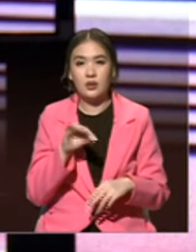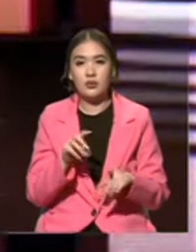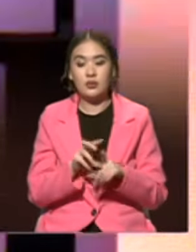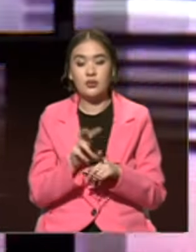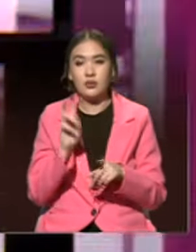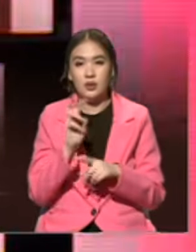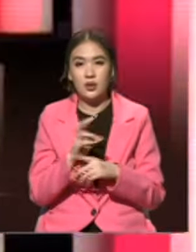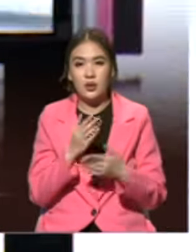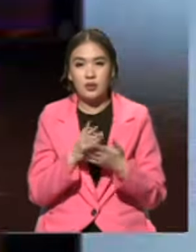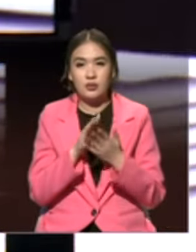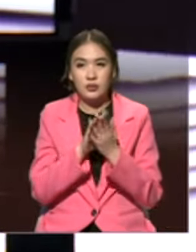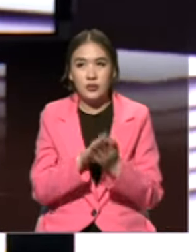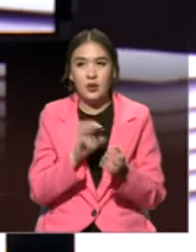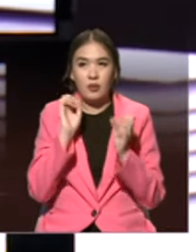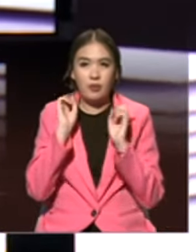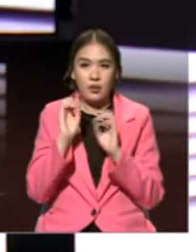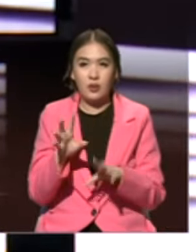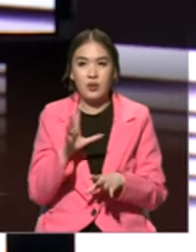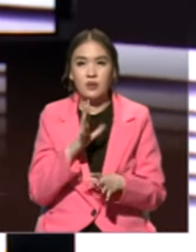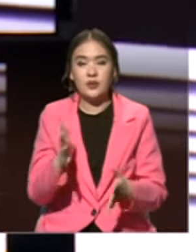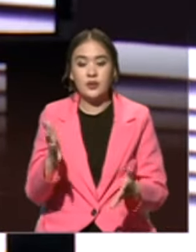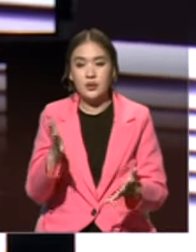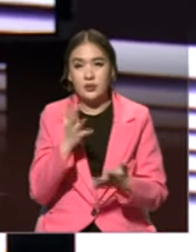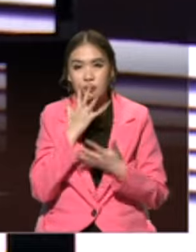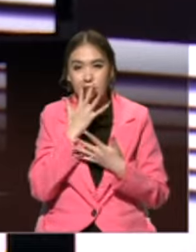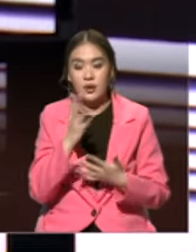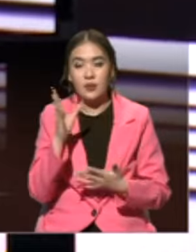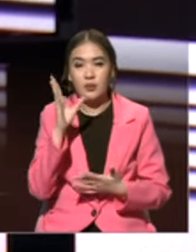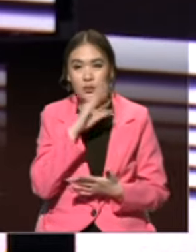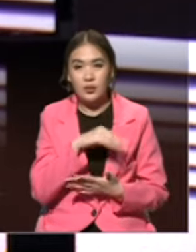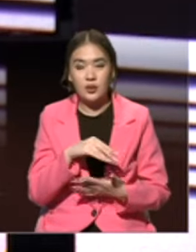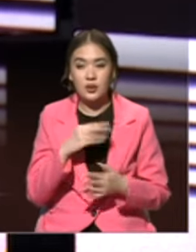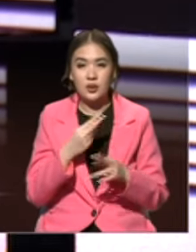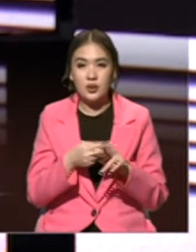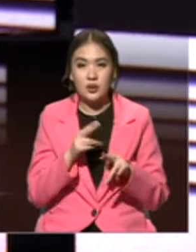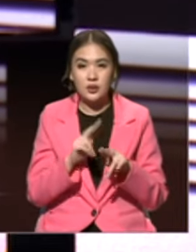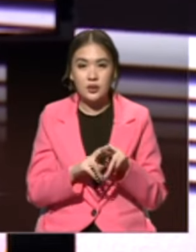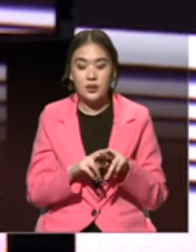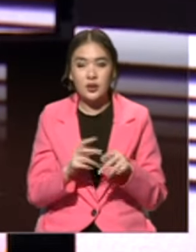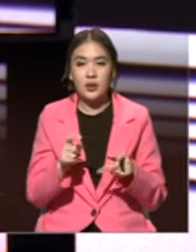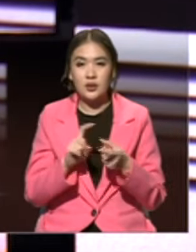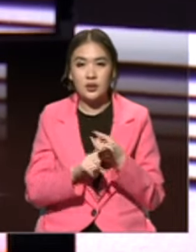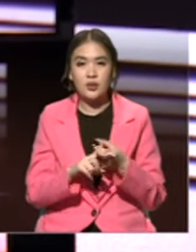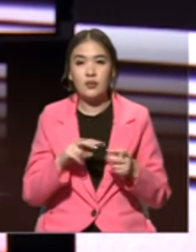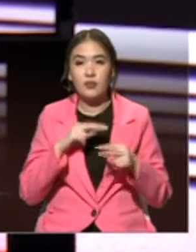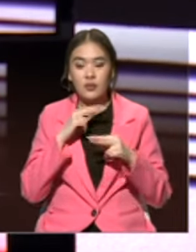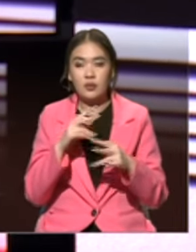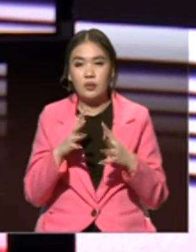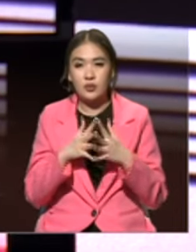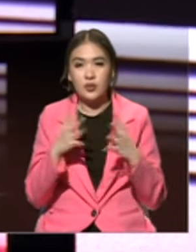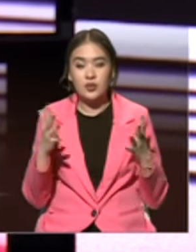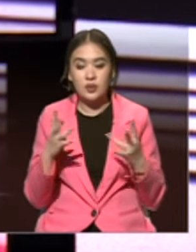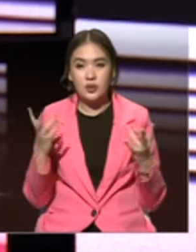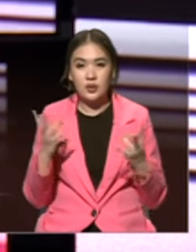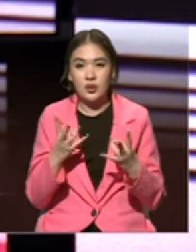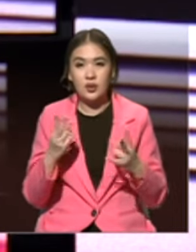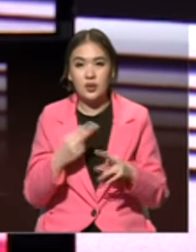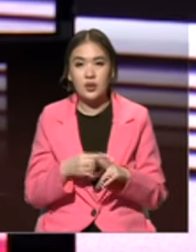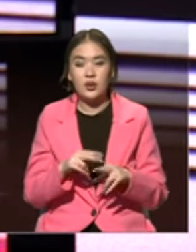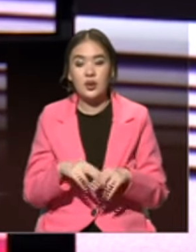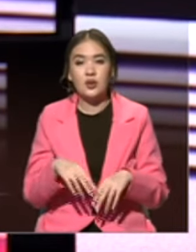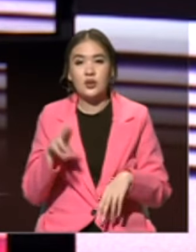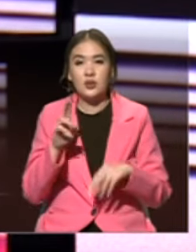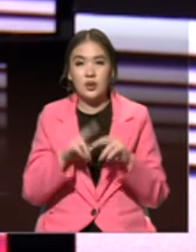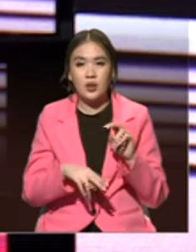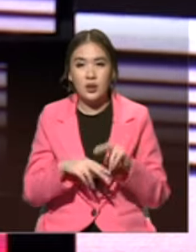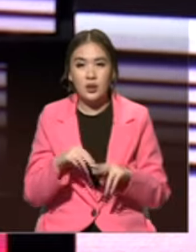көмдіреді. Солардың бәрі ертең шығу мүмкін. Эпизоотиялық ахуал деген осы ғой. Осыған енді қатты мән беру керек. Мына су кетер, үй салынар,